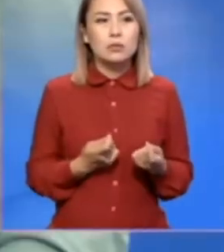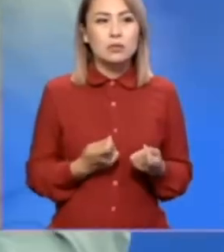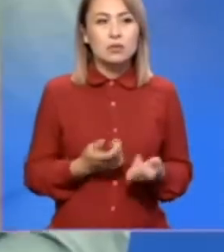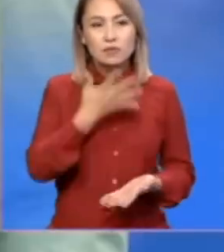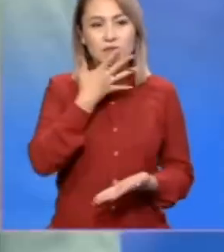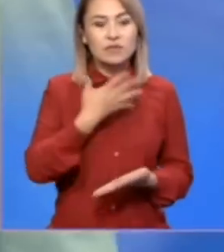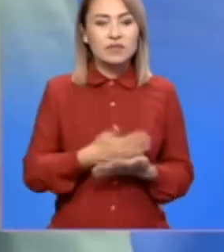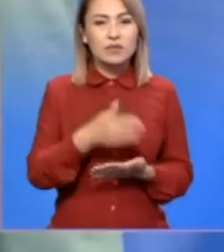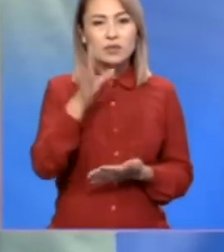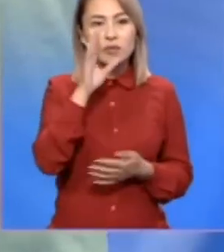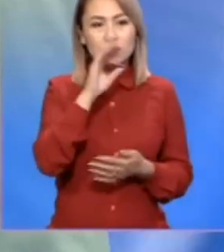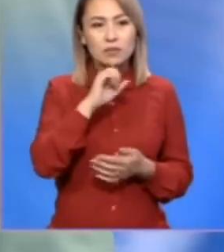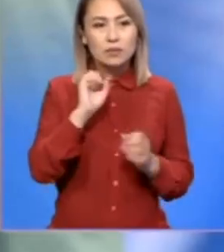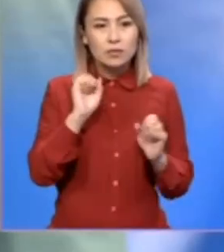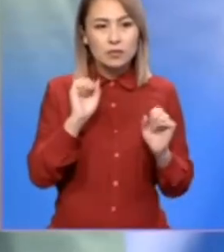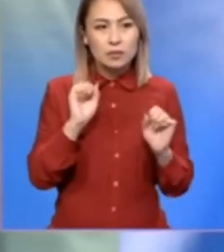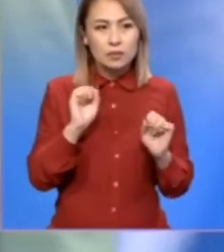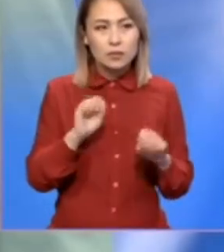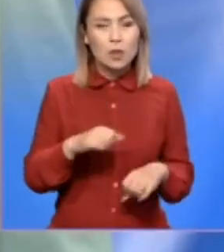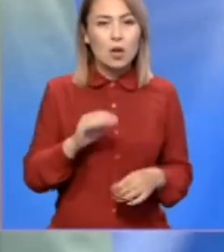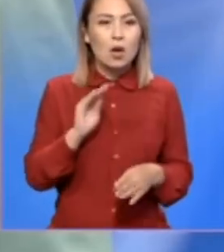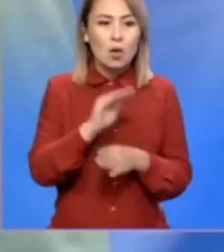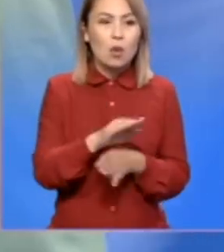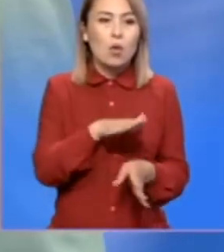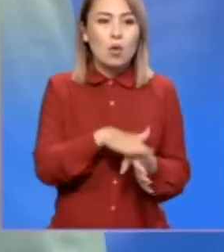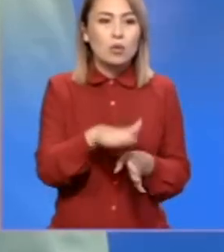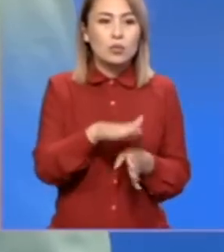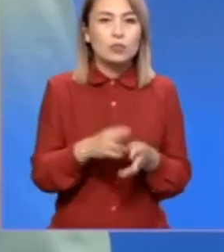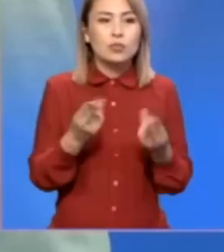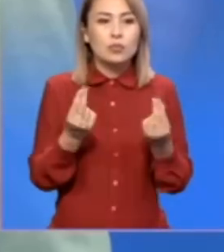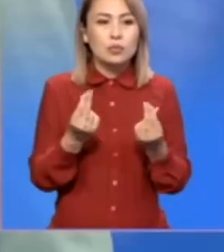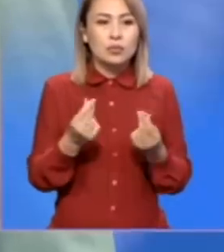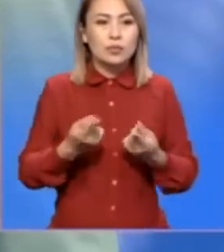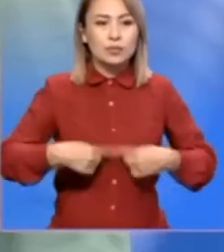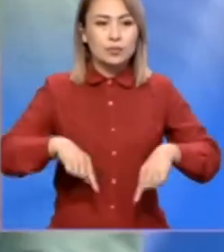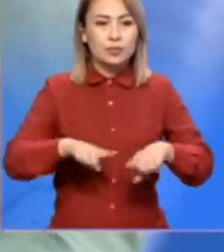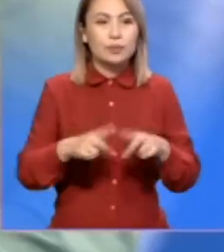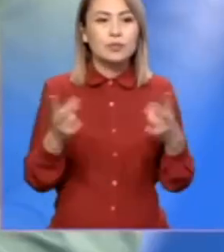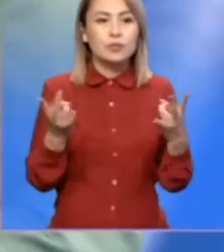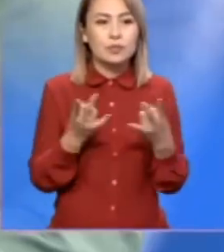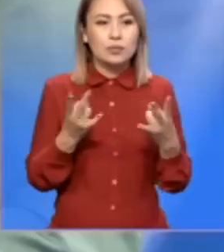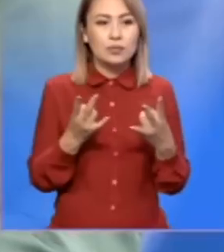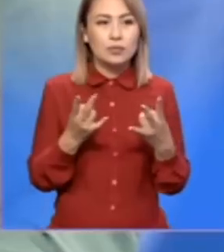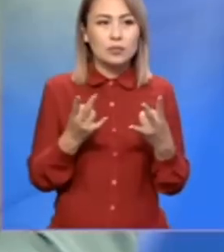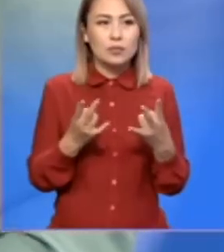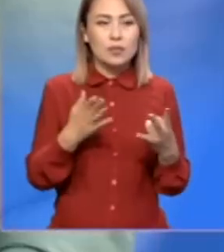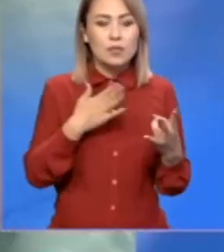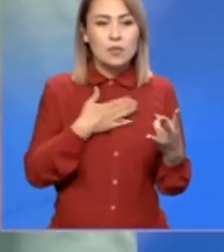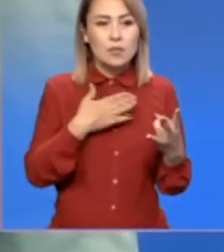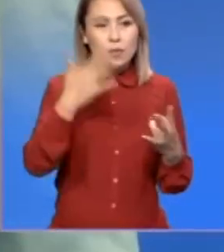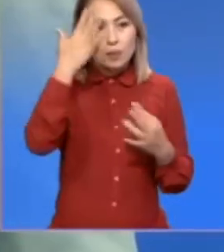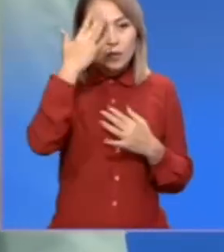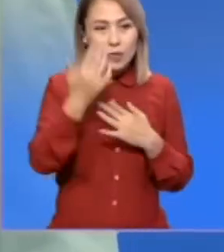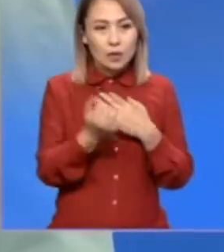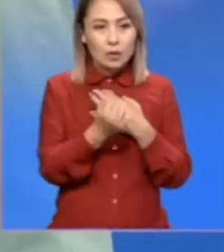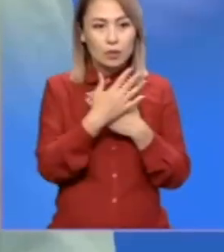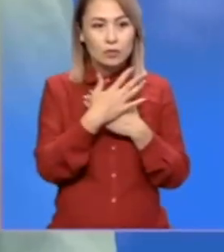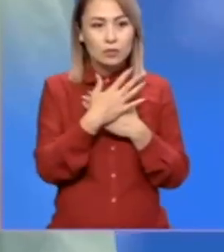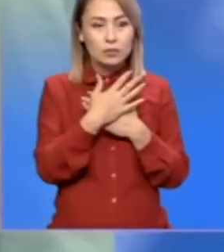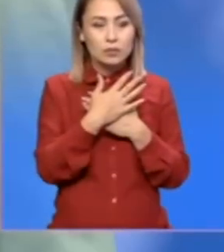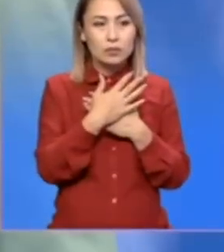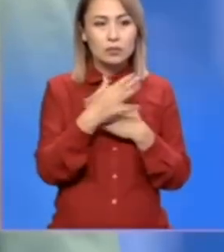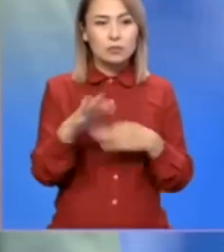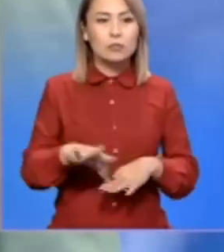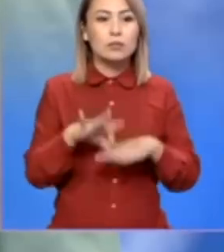осы мүмкіндік арқылы қосымша қаражат әкелуді ұйымдастыру керек. Ал енді мұнай тарапындағы